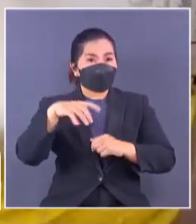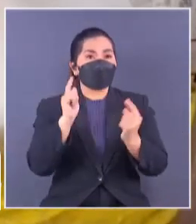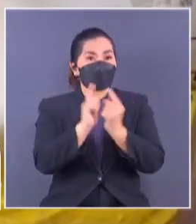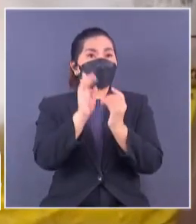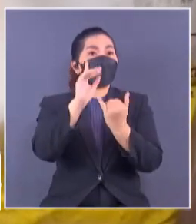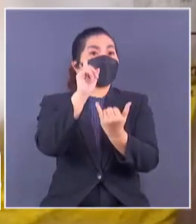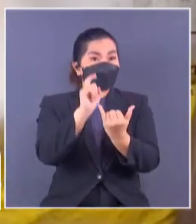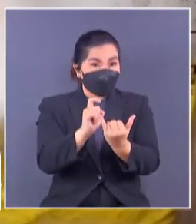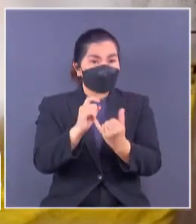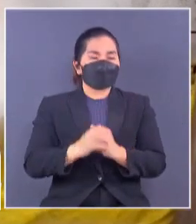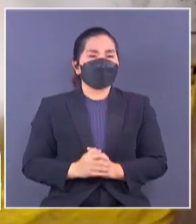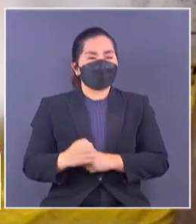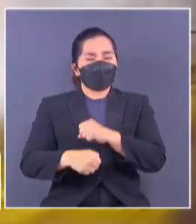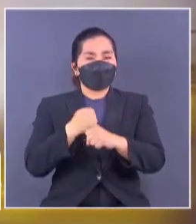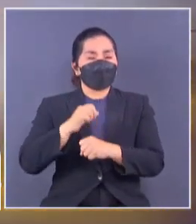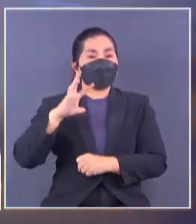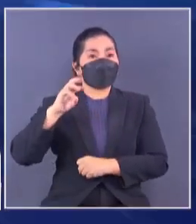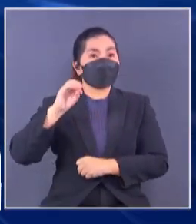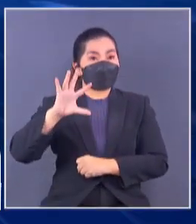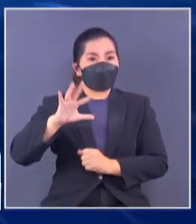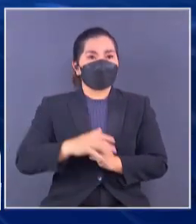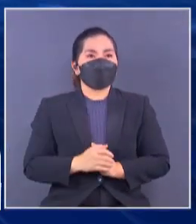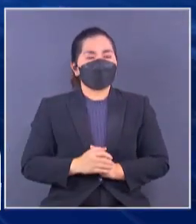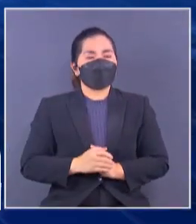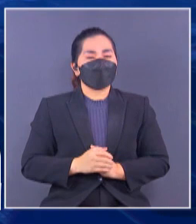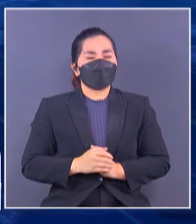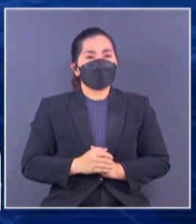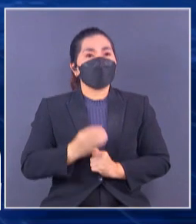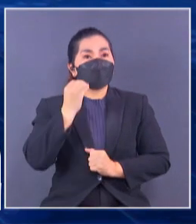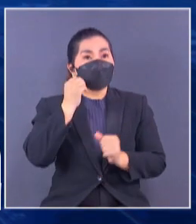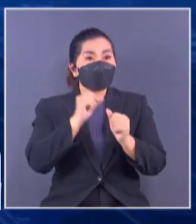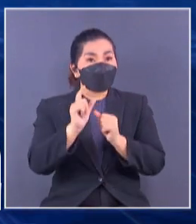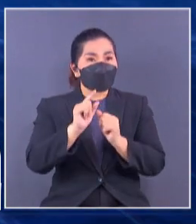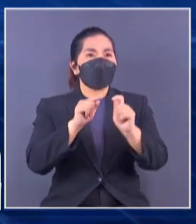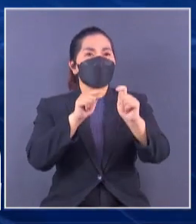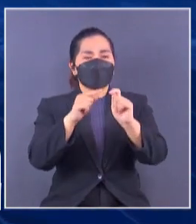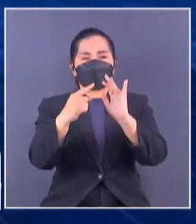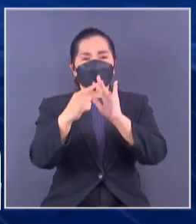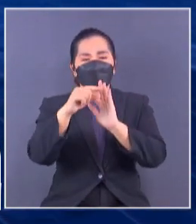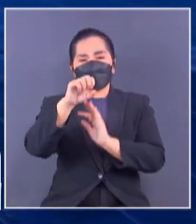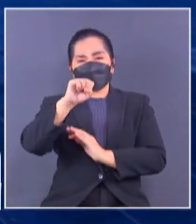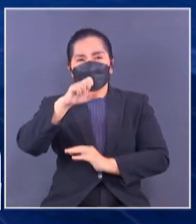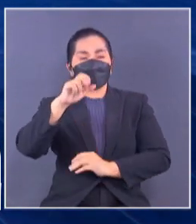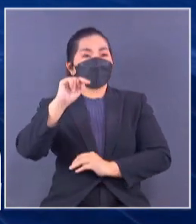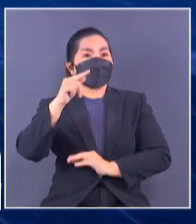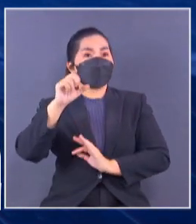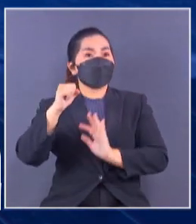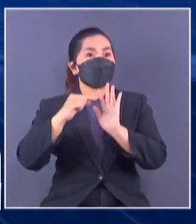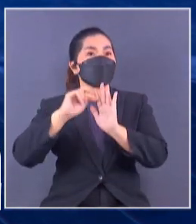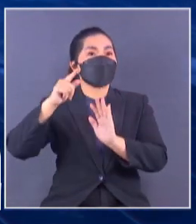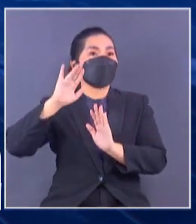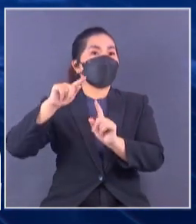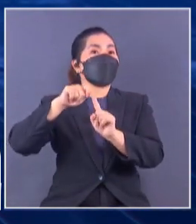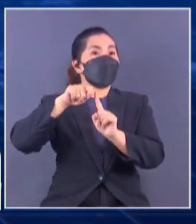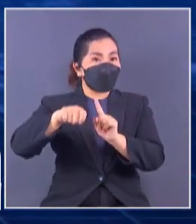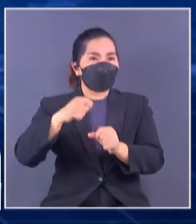นายสุมะชนะบัวนะฮะอายุ65ปีเป็นชาวบ้านบ้านกุดโบดที่อำเภอเสริงสางจังหวัดนครราชสีมาทำงาน